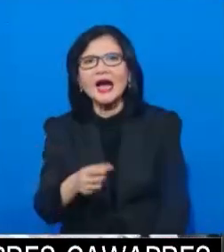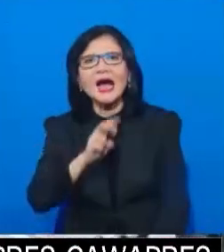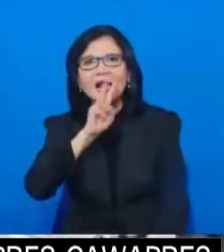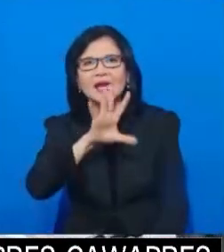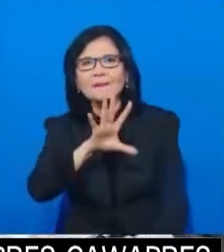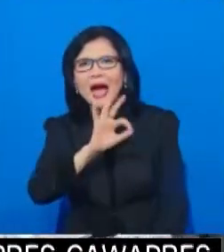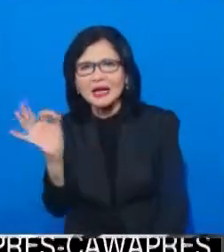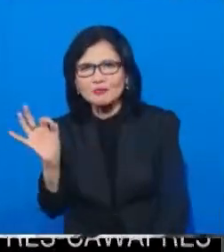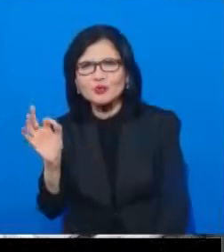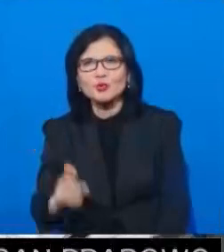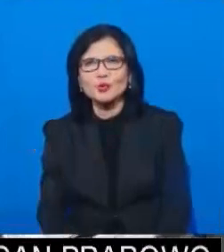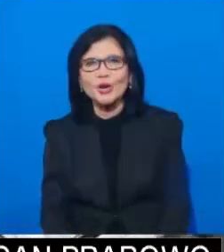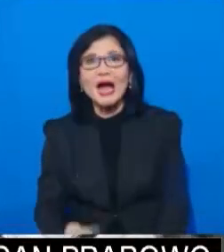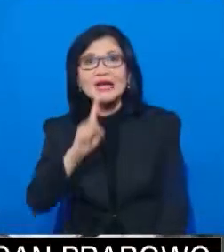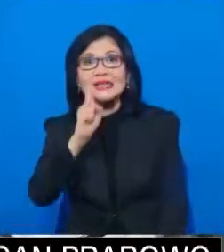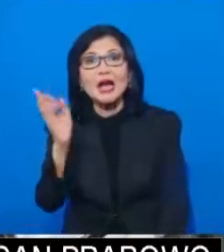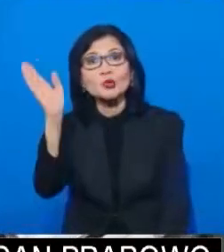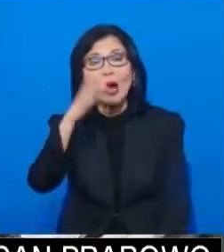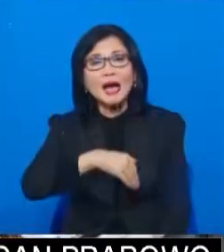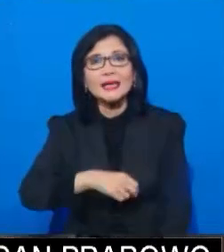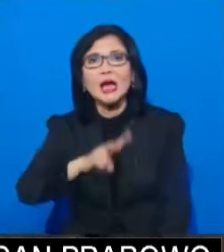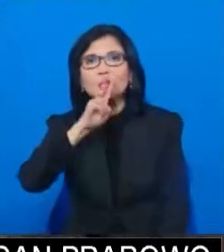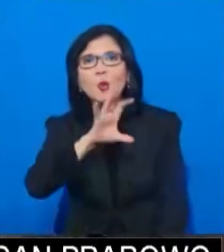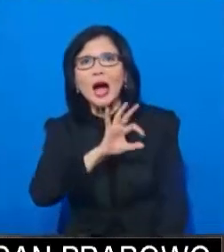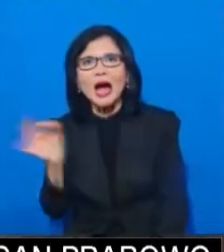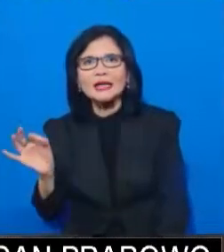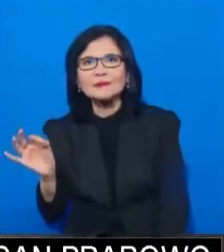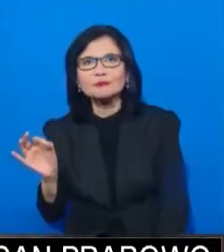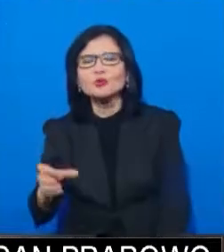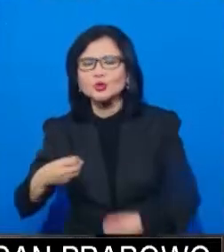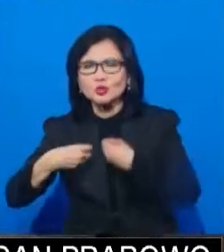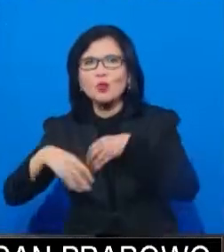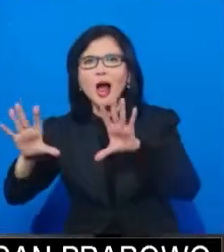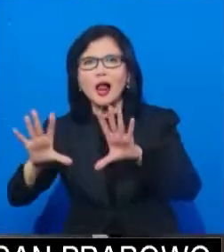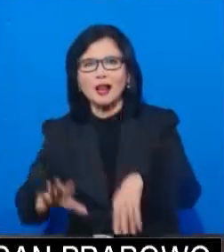Rp5.000 saja. Dalam satu hari, sebanyak 2.000 lontong habis terjual.